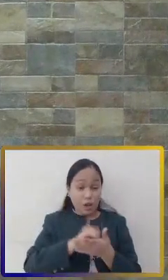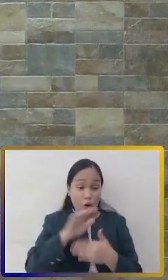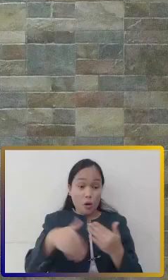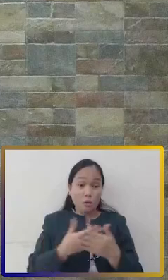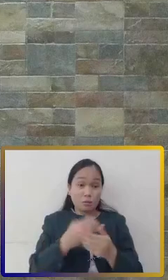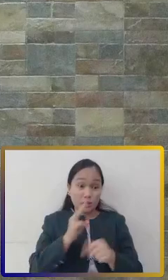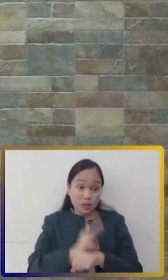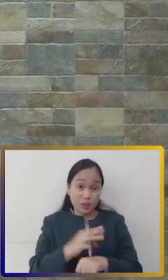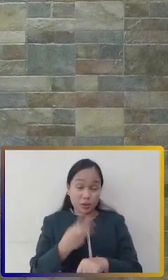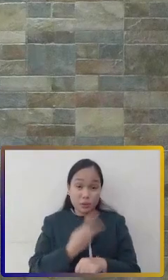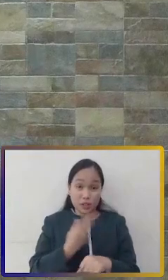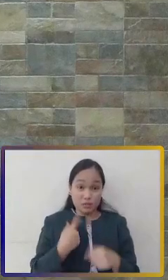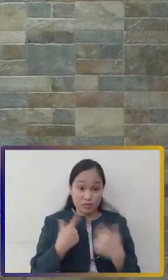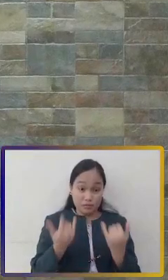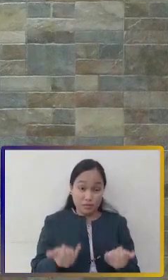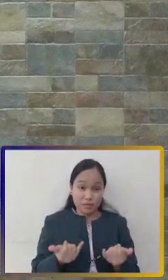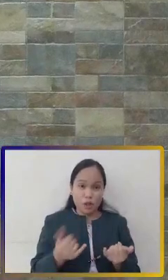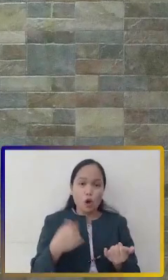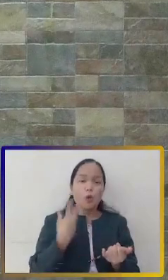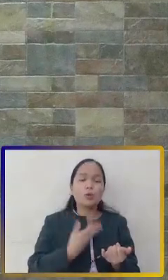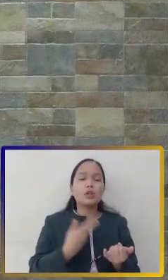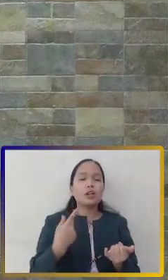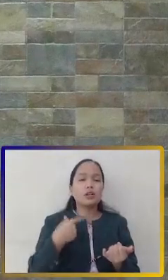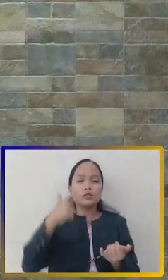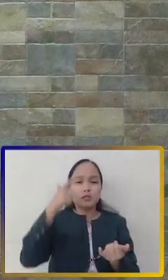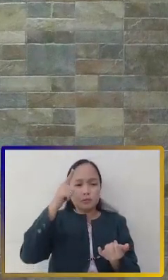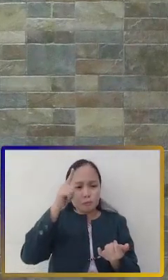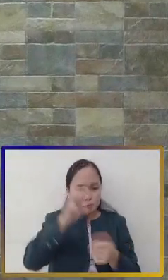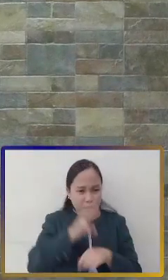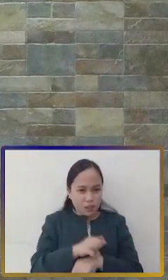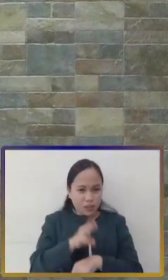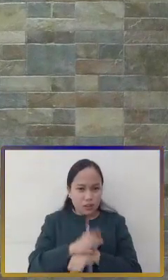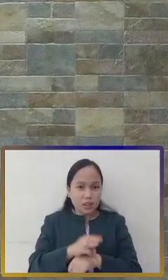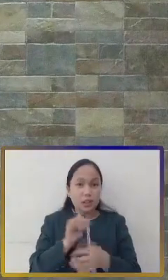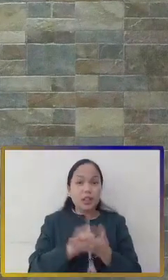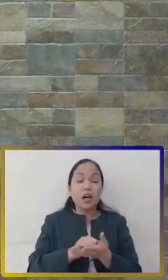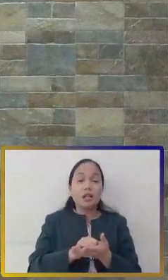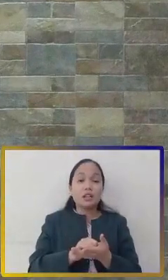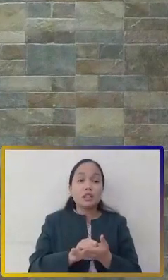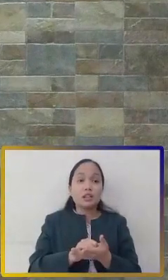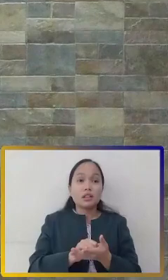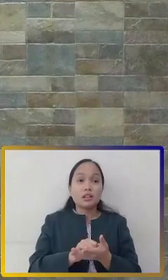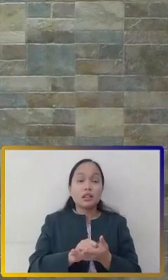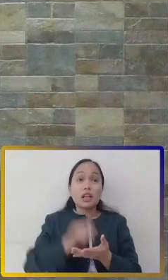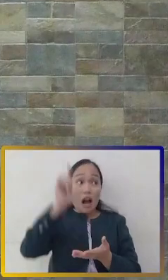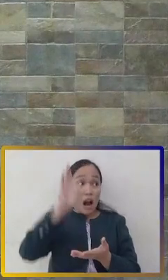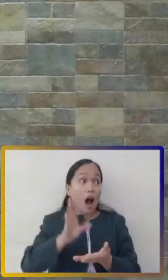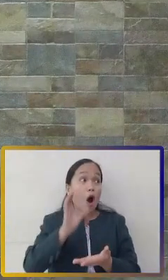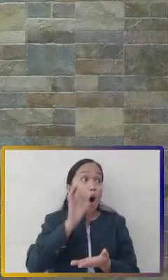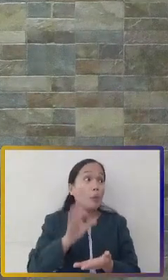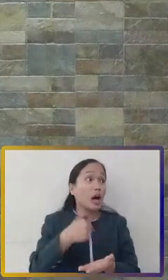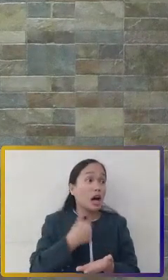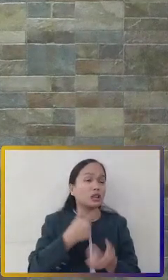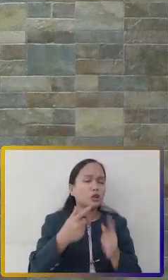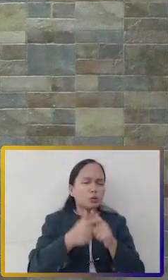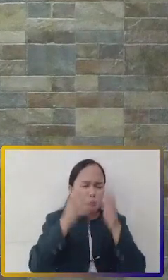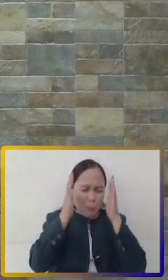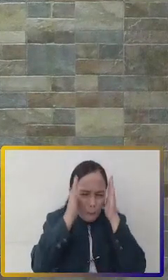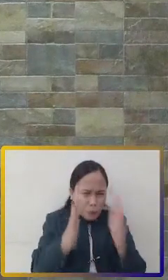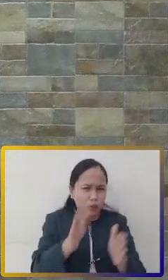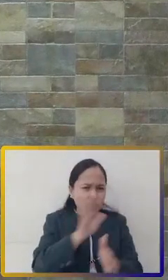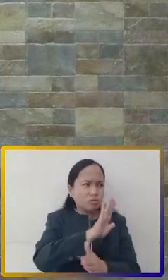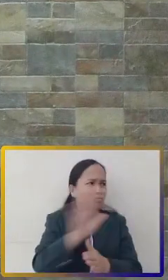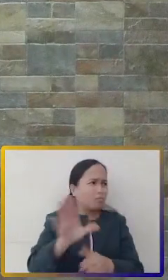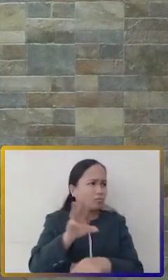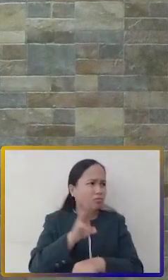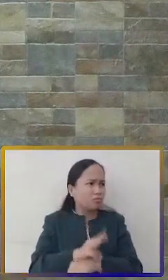na kung saan tayo nabibilang ngayon, we have the ministry that we are commanded to pay attention to it. Pagtuunan